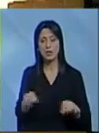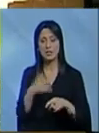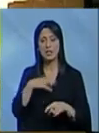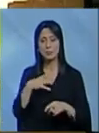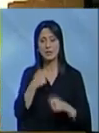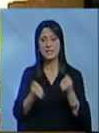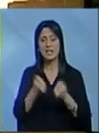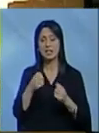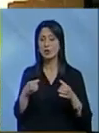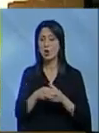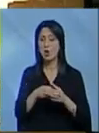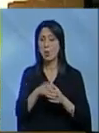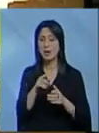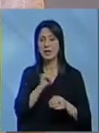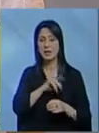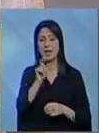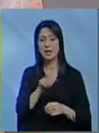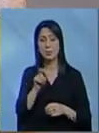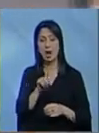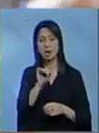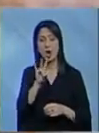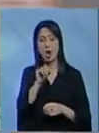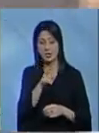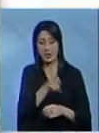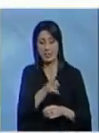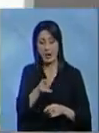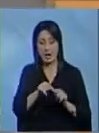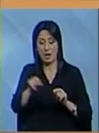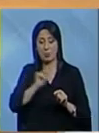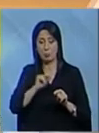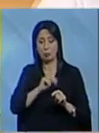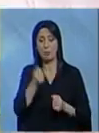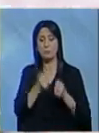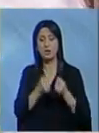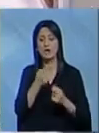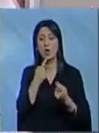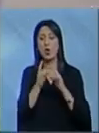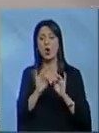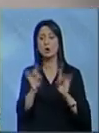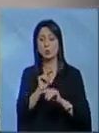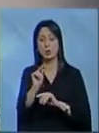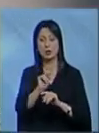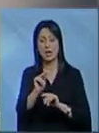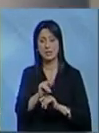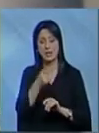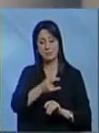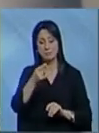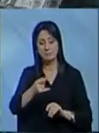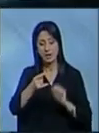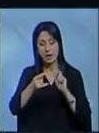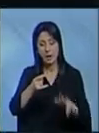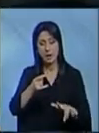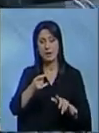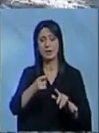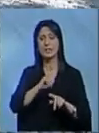თბილისის სატრანსპორტო კომპანია, რომლის თანამშრომლები ზონალური პარკირების არეალში იმუშავებენ და მძღოლებს კონსულტაციას გაუწევენ, როგორც საპარკინგო სივრცეებში,